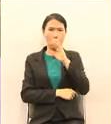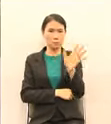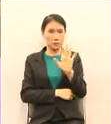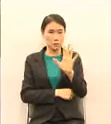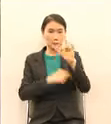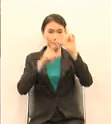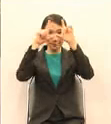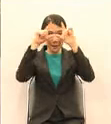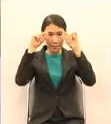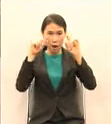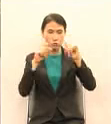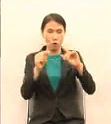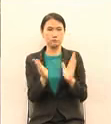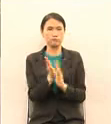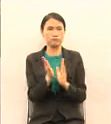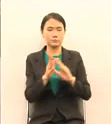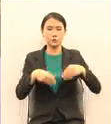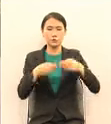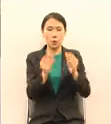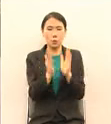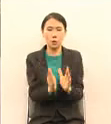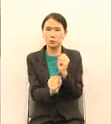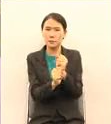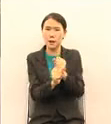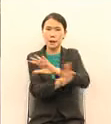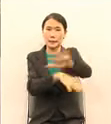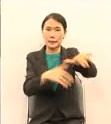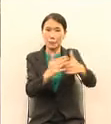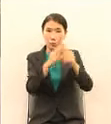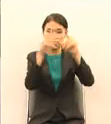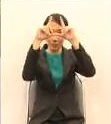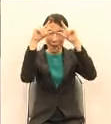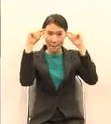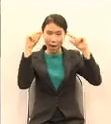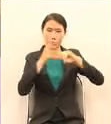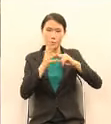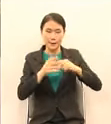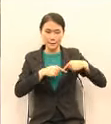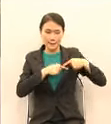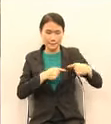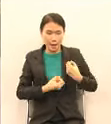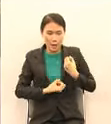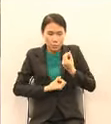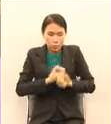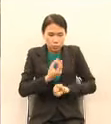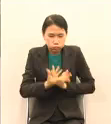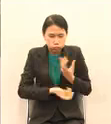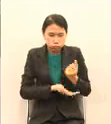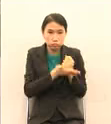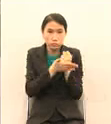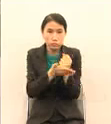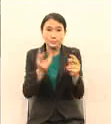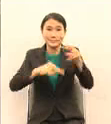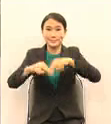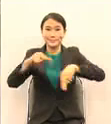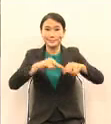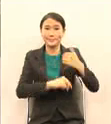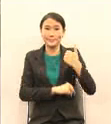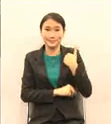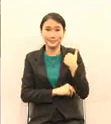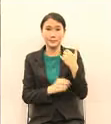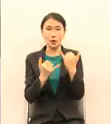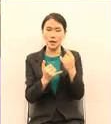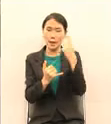าลต้องชื่นชมทุกท่านนะครับที่เสียสละมาดูแลผู้ป่วยนะครับเร